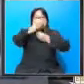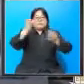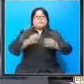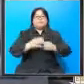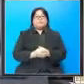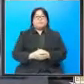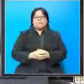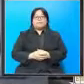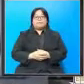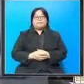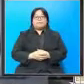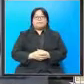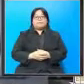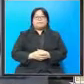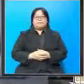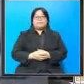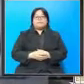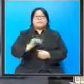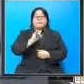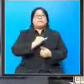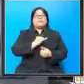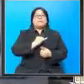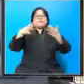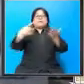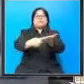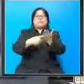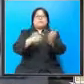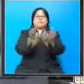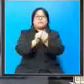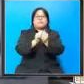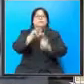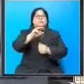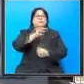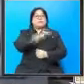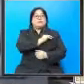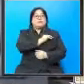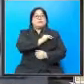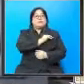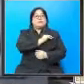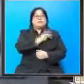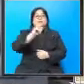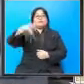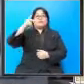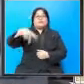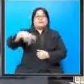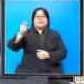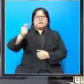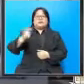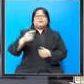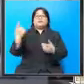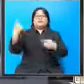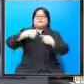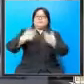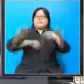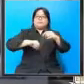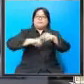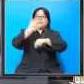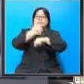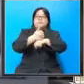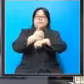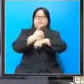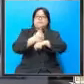Mana yang mau merasa saya telah pun berbincang dengan yang bomag menteri Kementerian Perumahan dan kerajaan tempatan berkaitan dengan